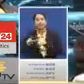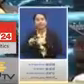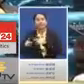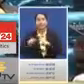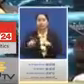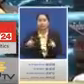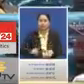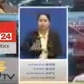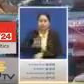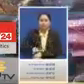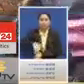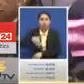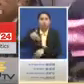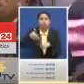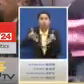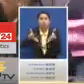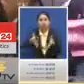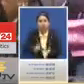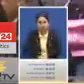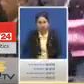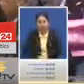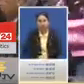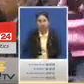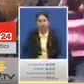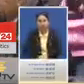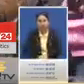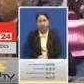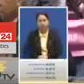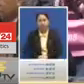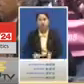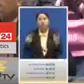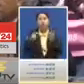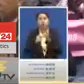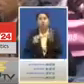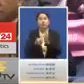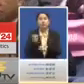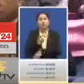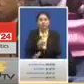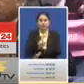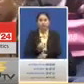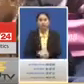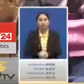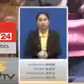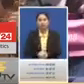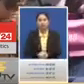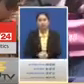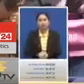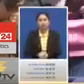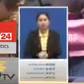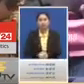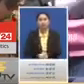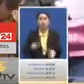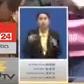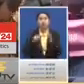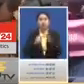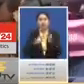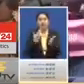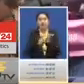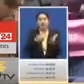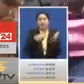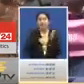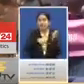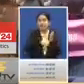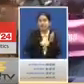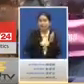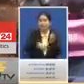ครับมันไม่เงยหัวขึ้นเลยนั่นก็แสดงว่าไงครับแสดงว่านี่หรือการ